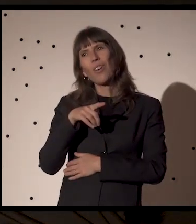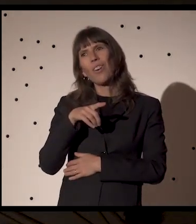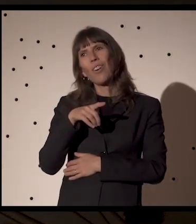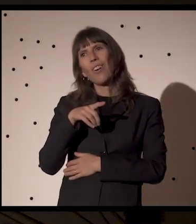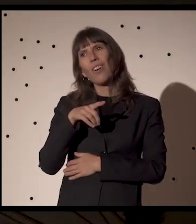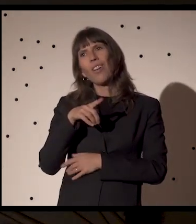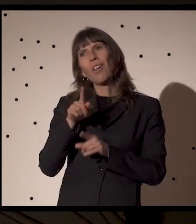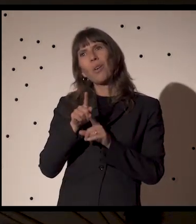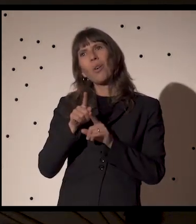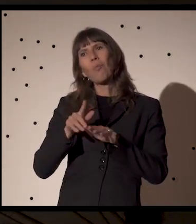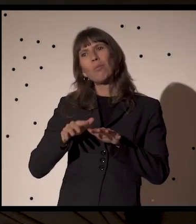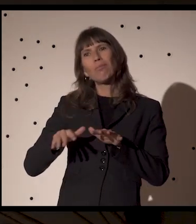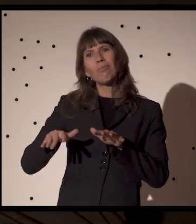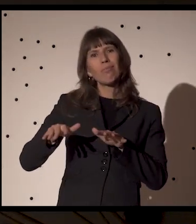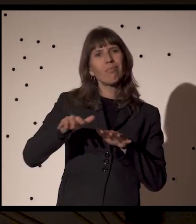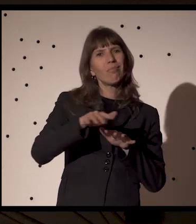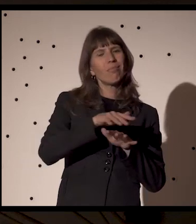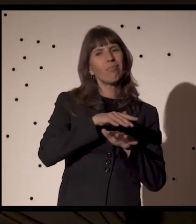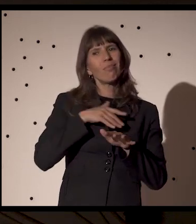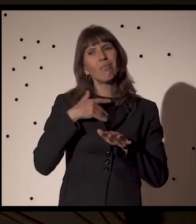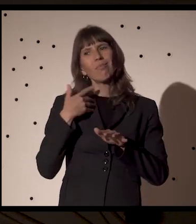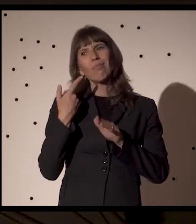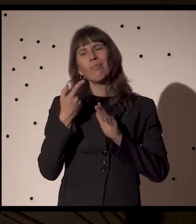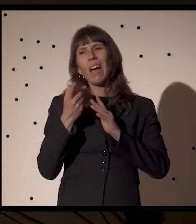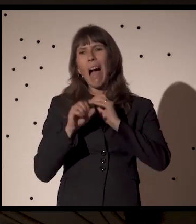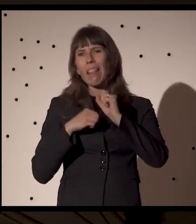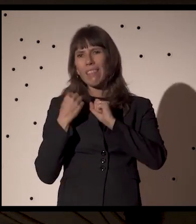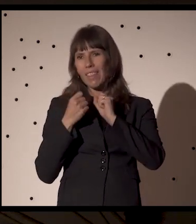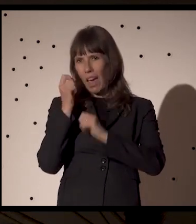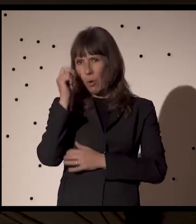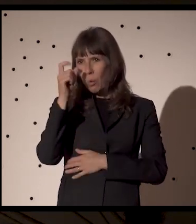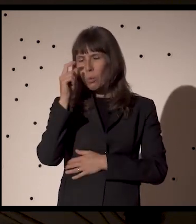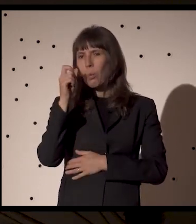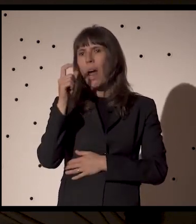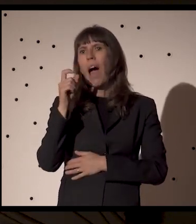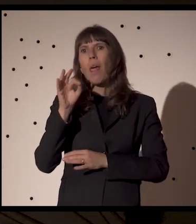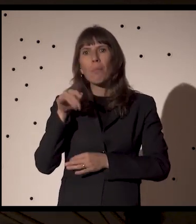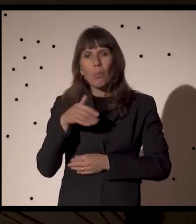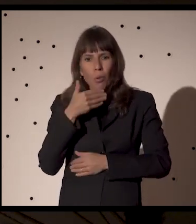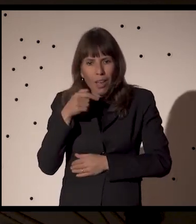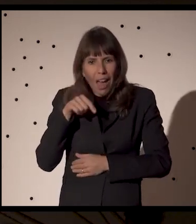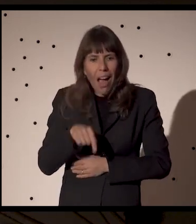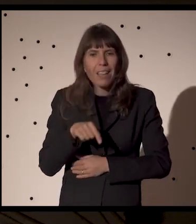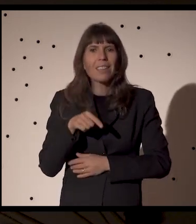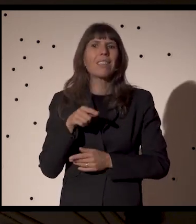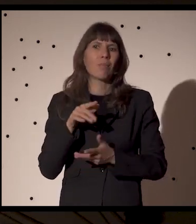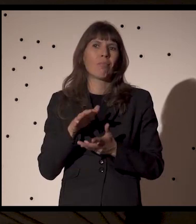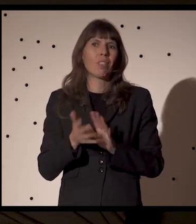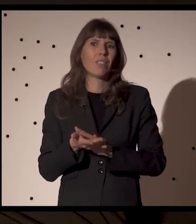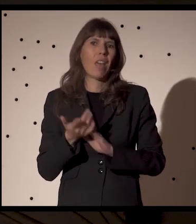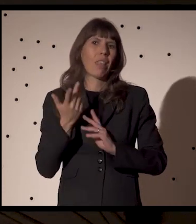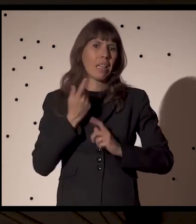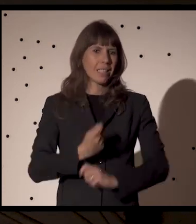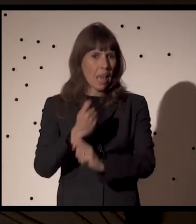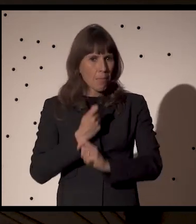attività culturale che rappresenta un volano importante sempre più importante per l'attività e la proiezione Internazionale di Milano